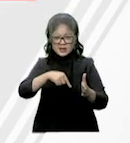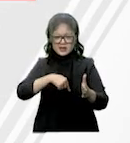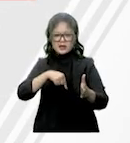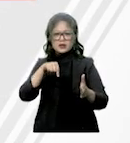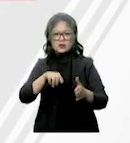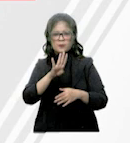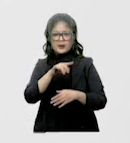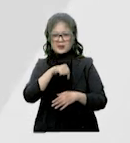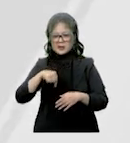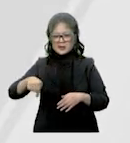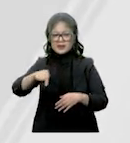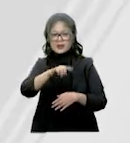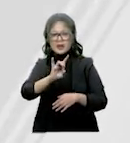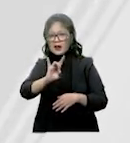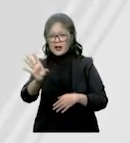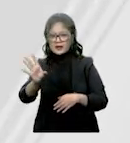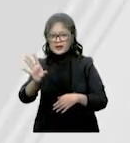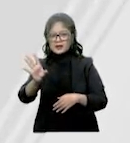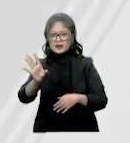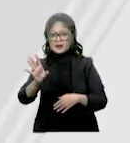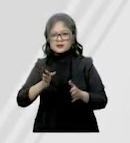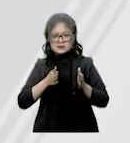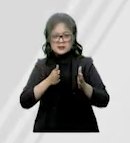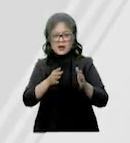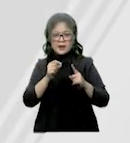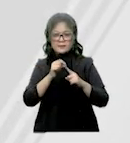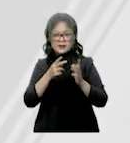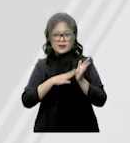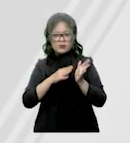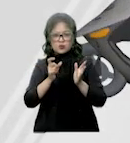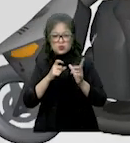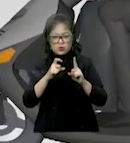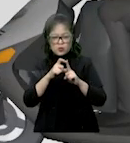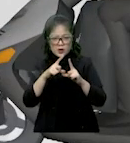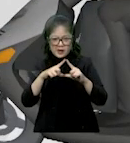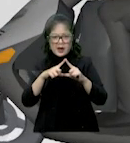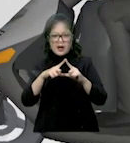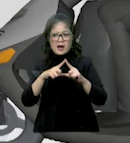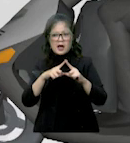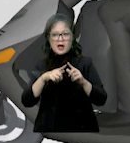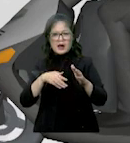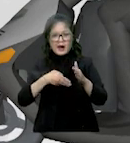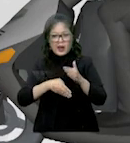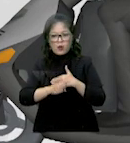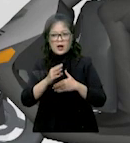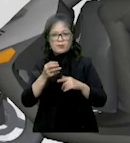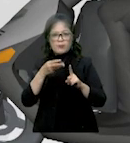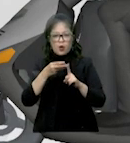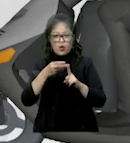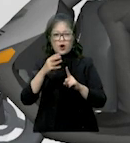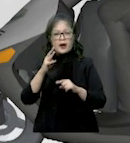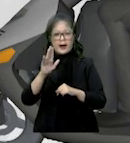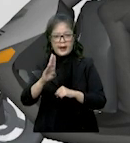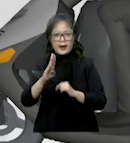titik lainnya, yakni di Jalan Pemuda Jakarta Timur, Jalan Pintu Keluar Terminal Blok M Jakarta Selatan,